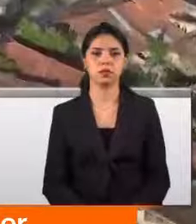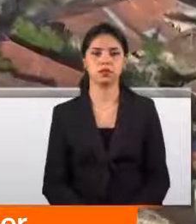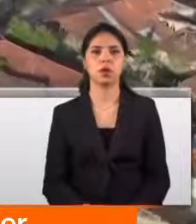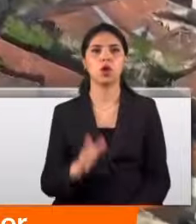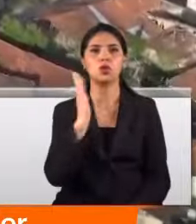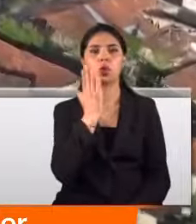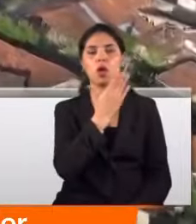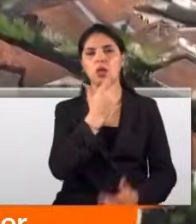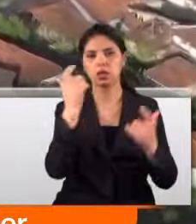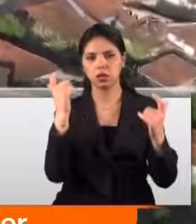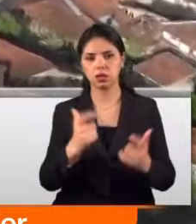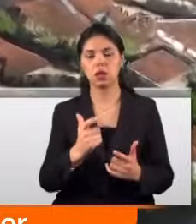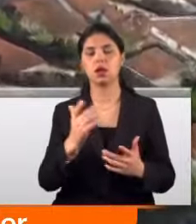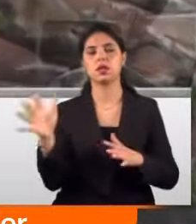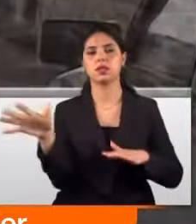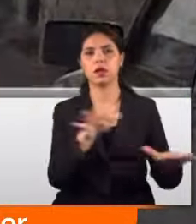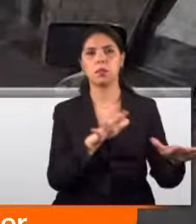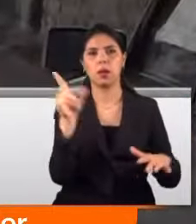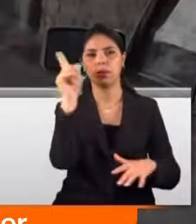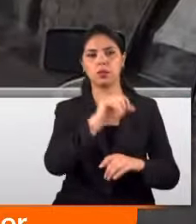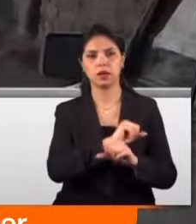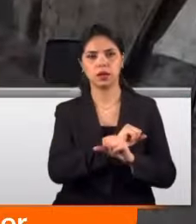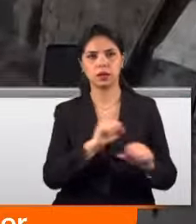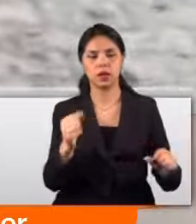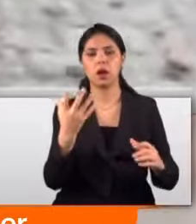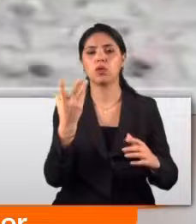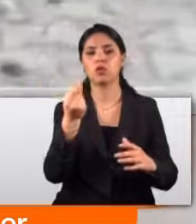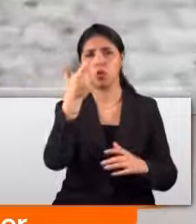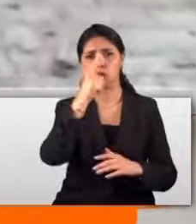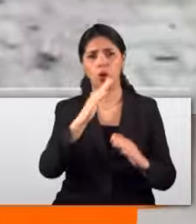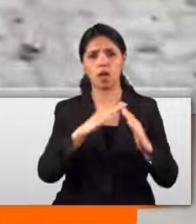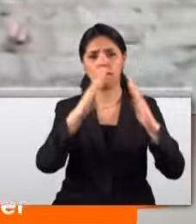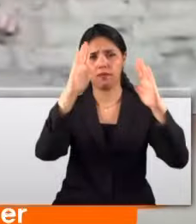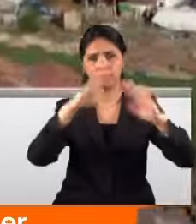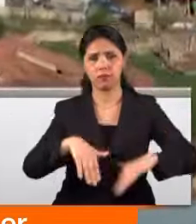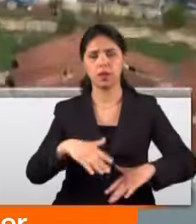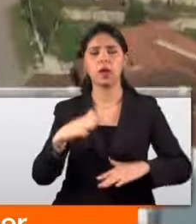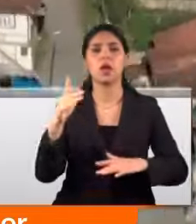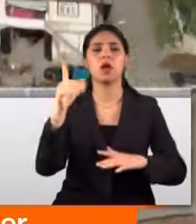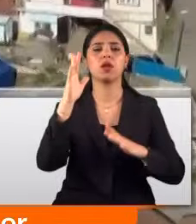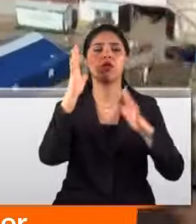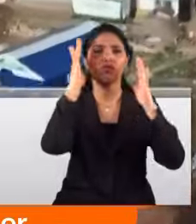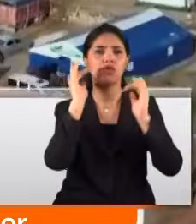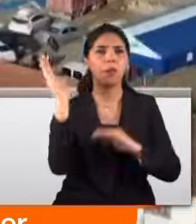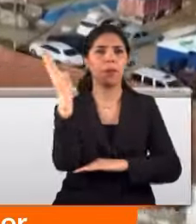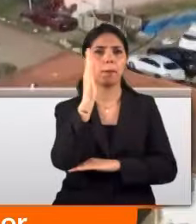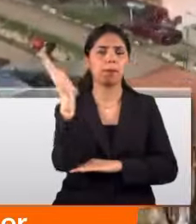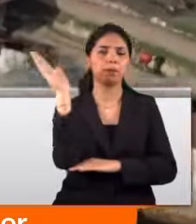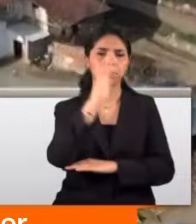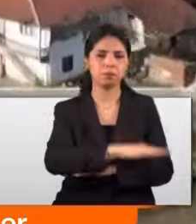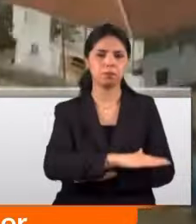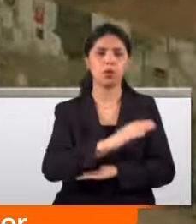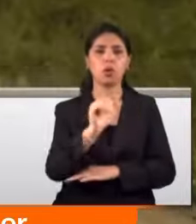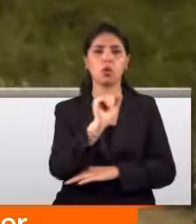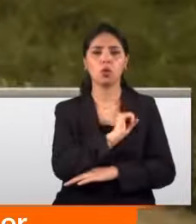Tokat ard arda gelen depremlerle sarsıldı. Onlarca köy evi yıkıldı, minareler devrildi. Korku içinde